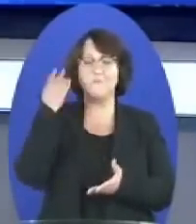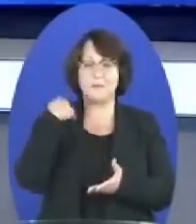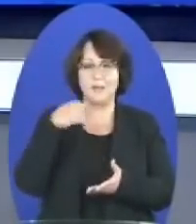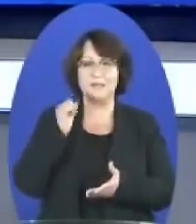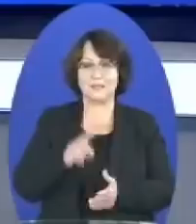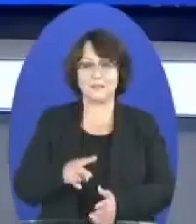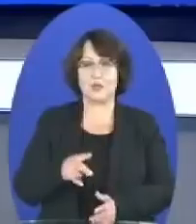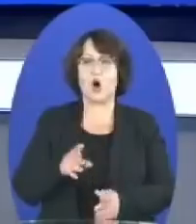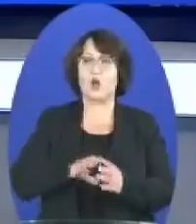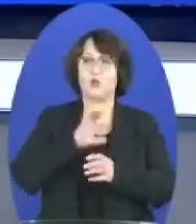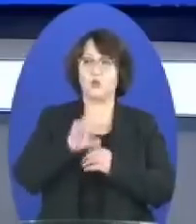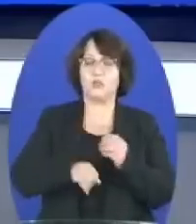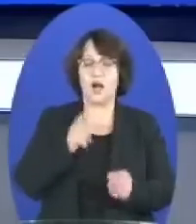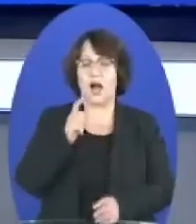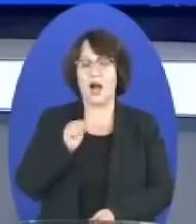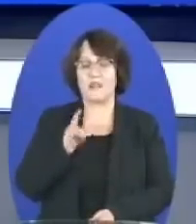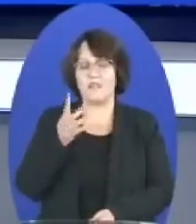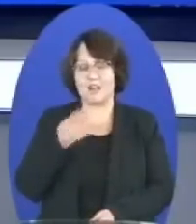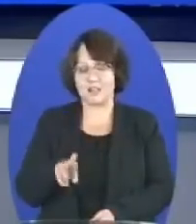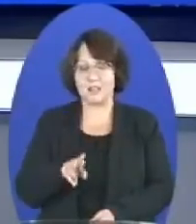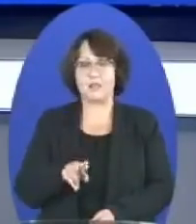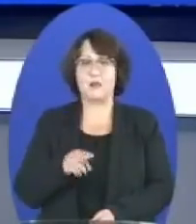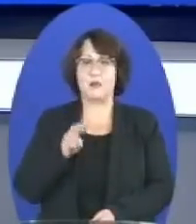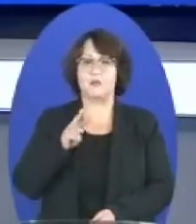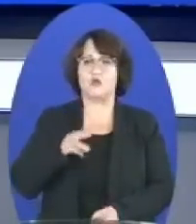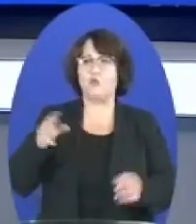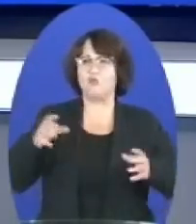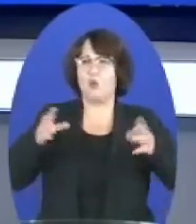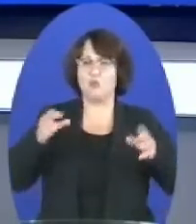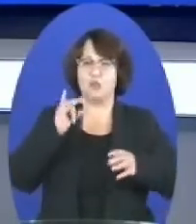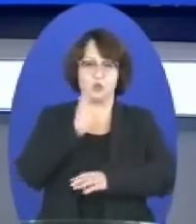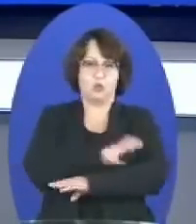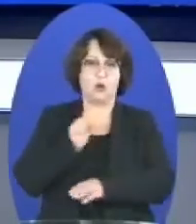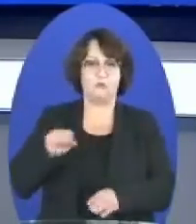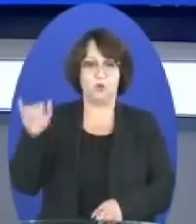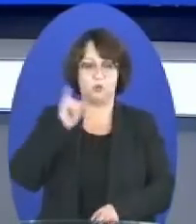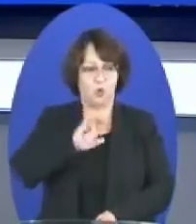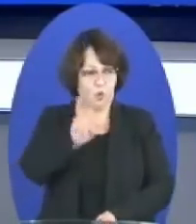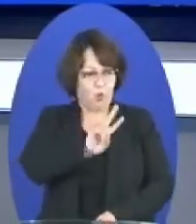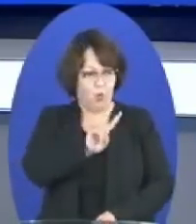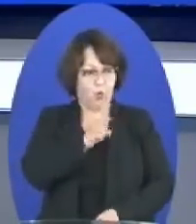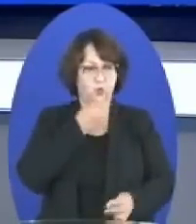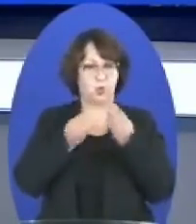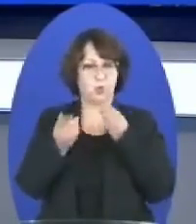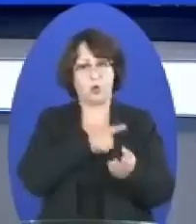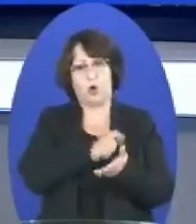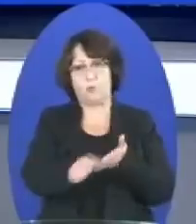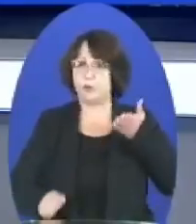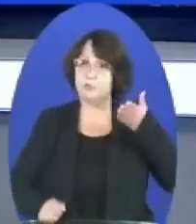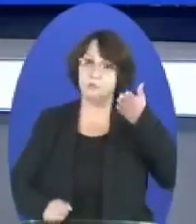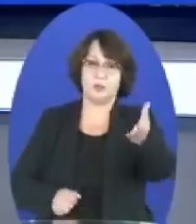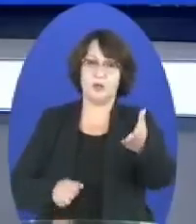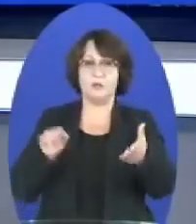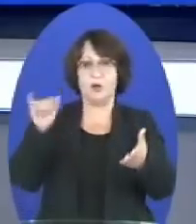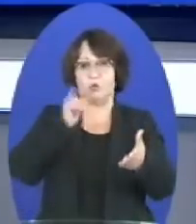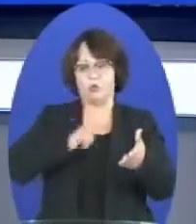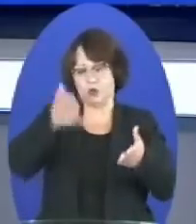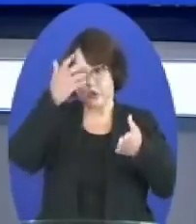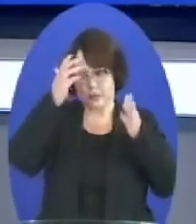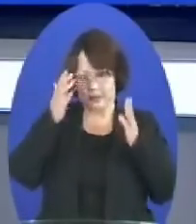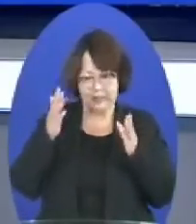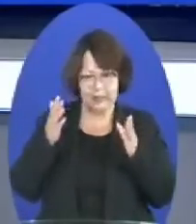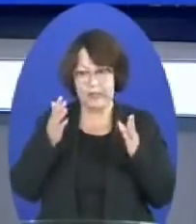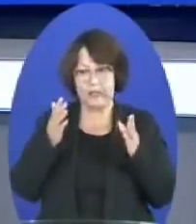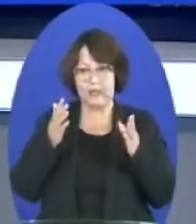Harvard, Massachusetts-ийн технологийн их сургууль зэрэг томоохон их сургуулиуд эсэргүүцэж шүүхэд гомдол мэдүүлсний дагуу Трампын засаг захиргаа